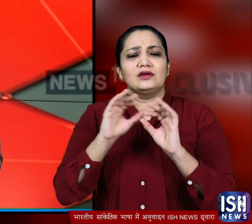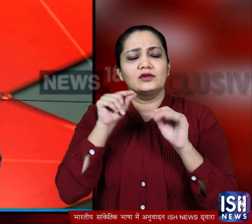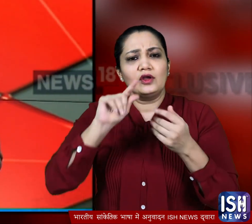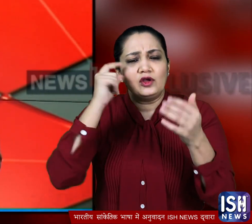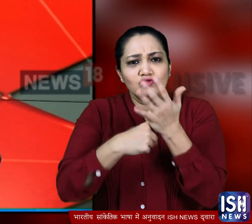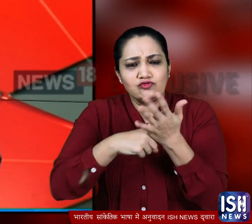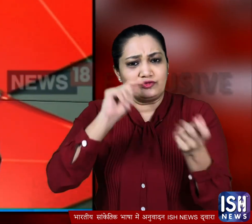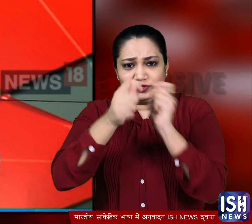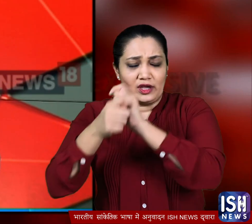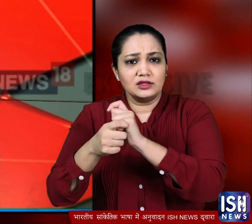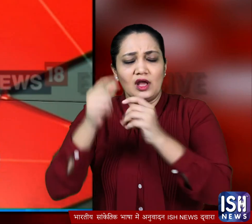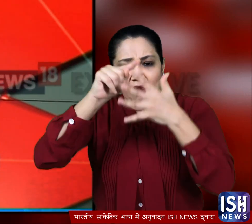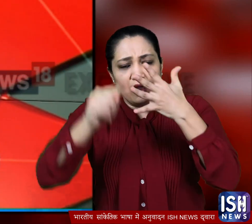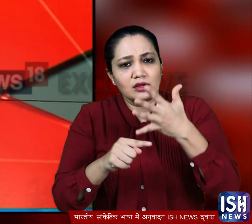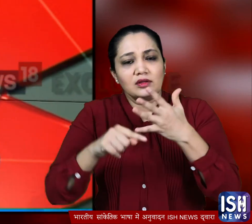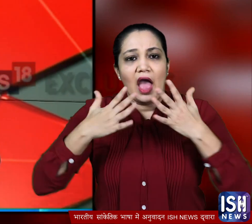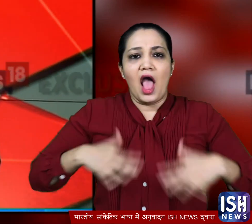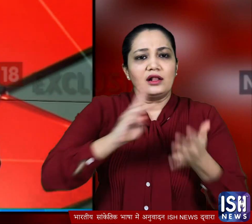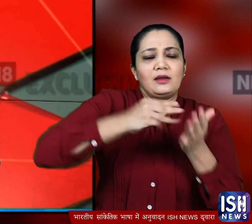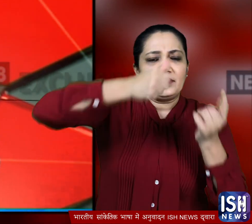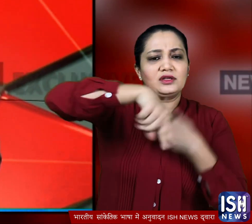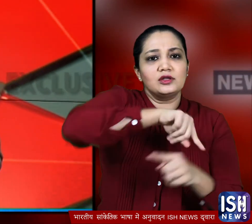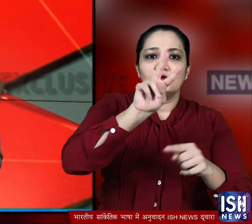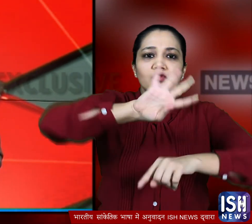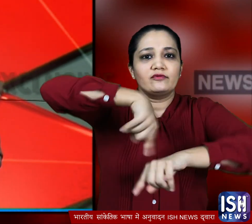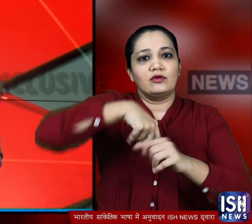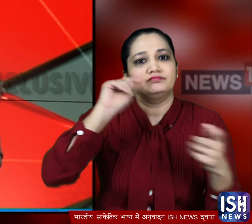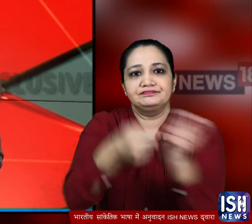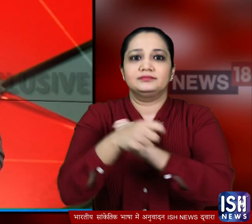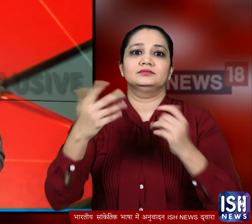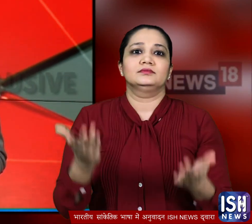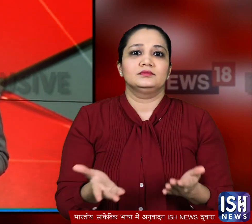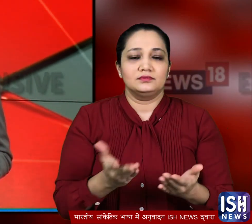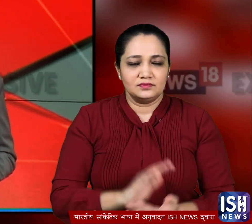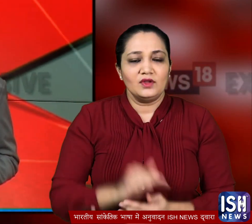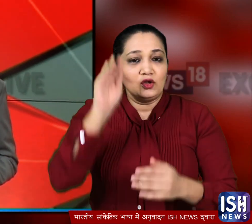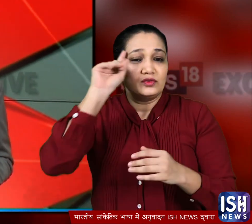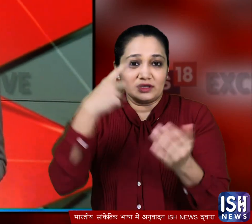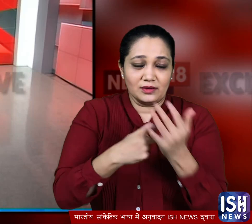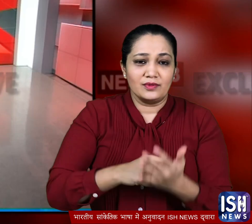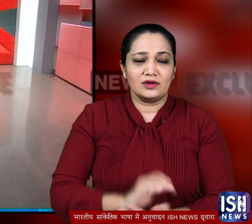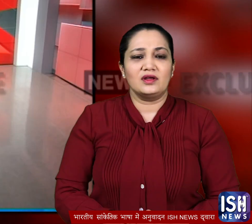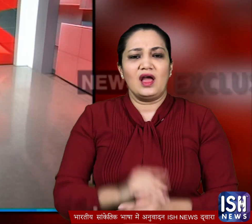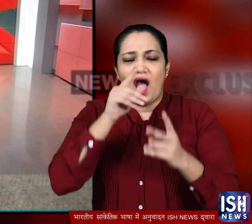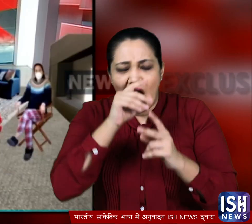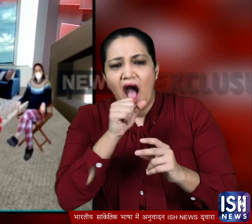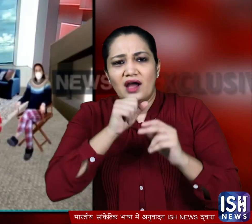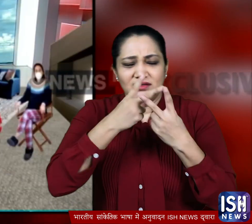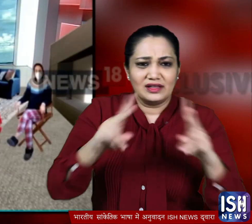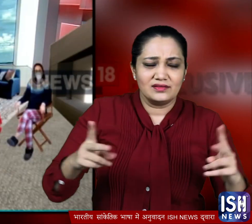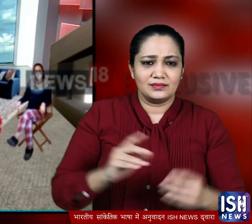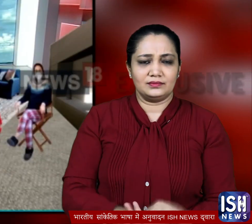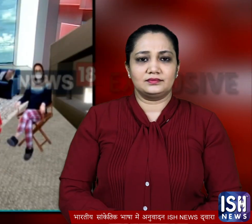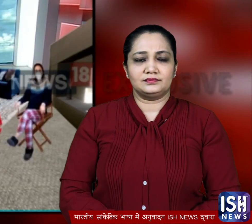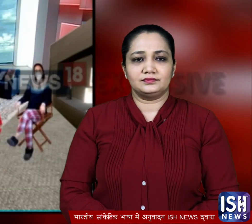में बदलाव पर जारी निर्देशों पर स्वास्थ्य मंत्रालय 24 घंटे में ही पलट गया। न्यूज़ 18 के रवि सिंह की रिपोर्ट है कि इन मरीजों के